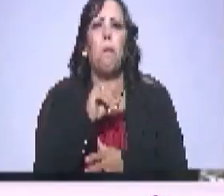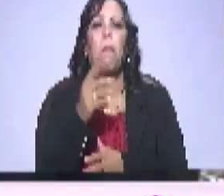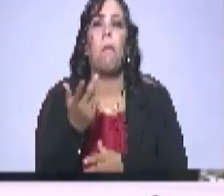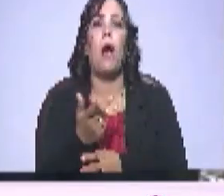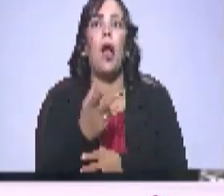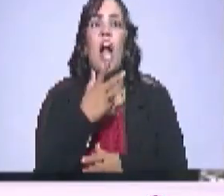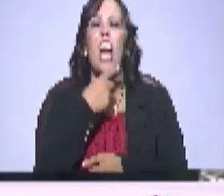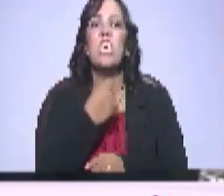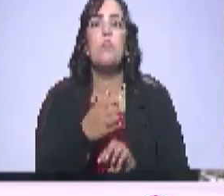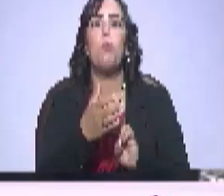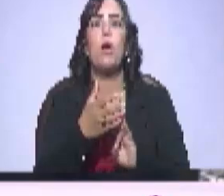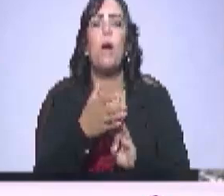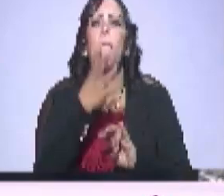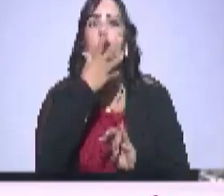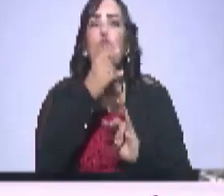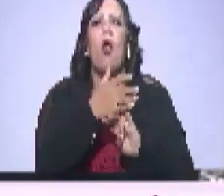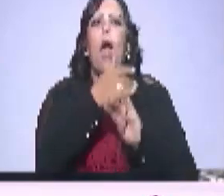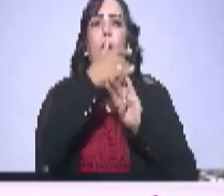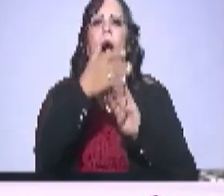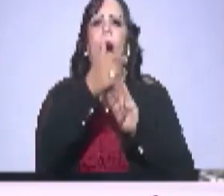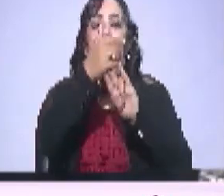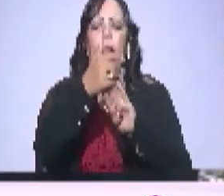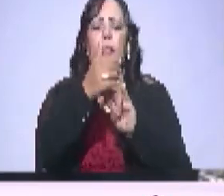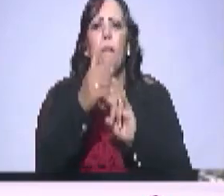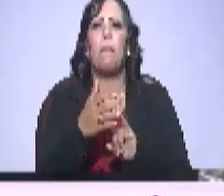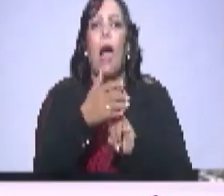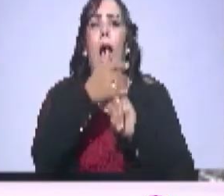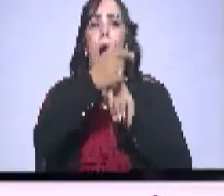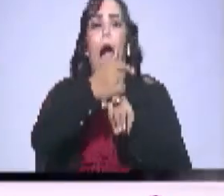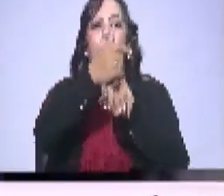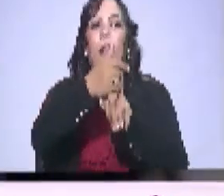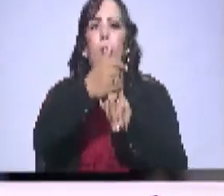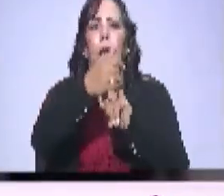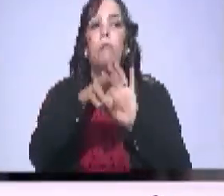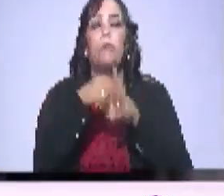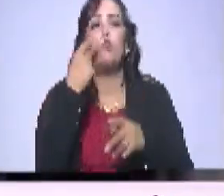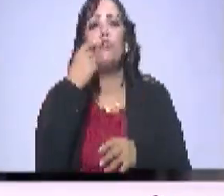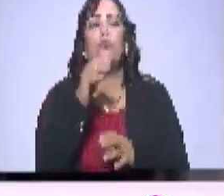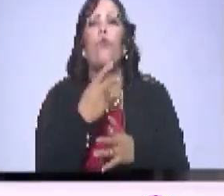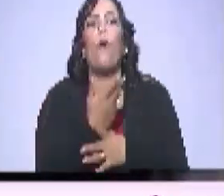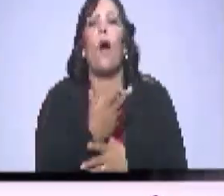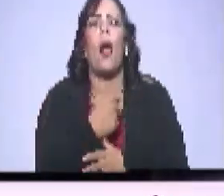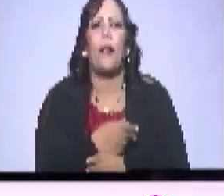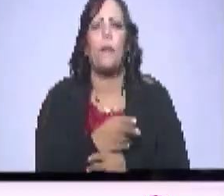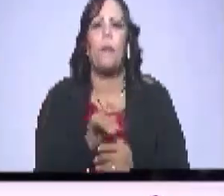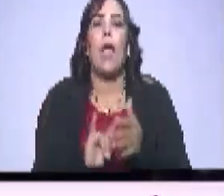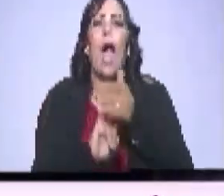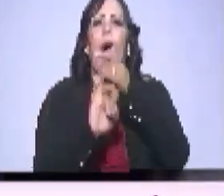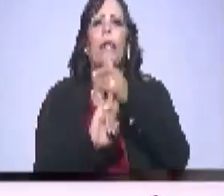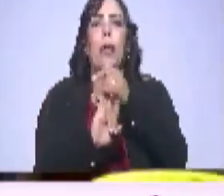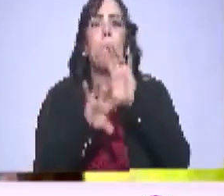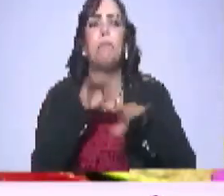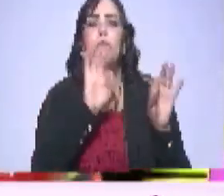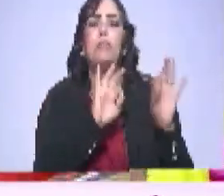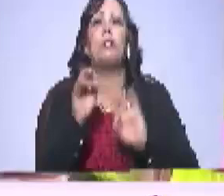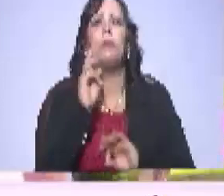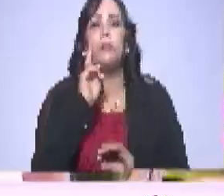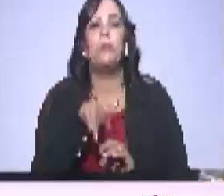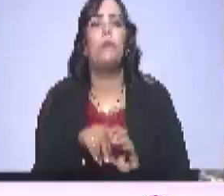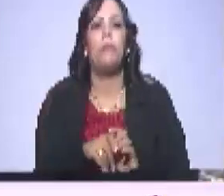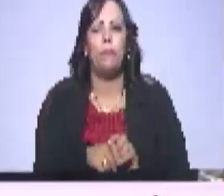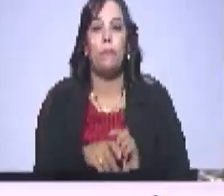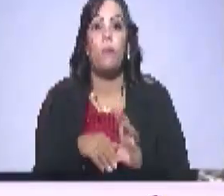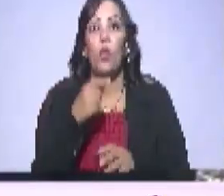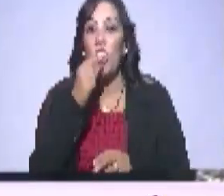بنقول عليه ارانب. ليه؟ بصي الجزله بتاعته زي جزله الارنب. زي الارنب. بصي بنقول عليه ارنوب. بالظبط. يعني لو لقيت في